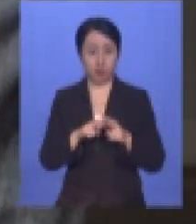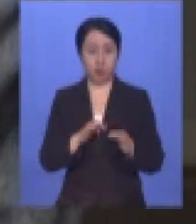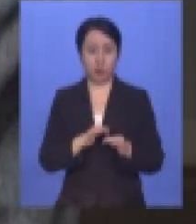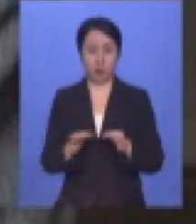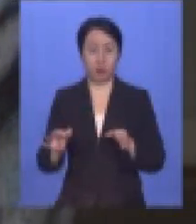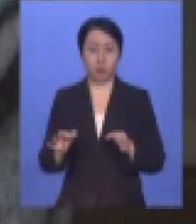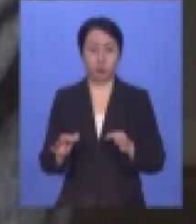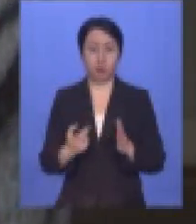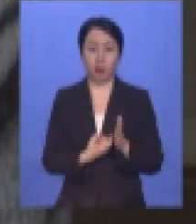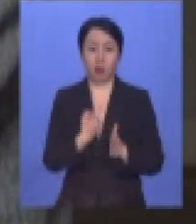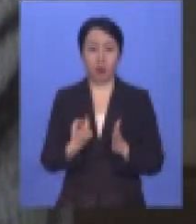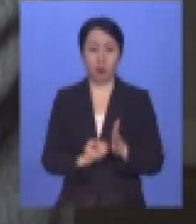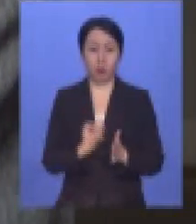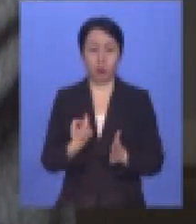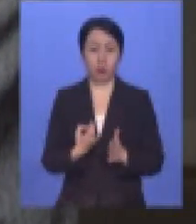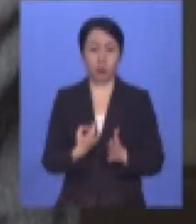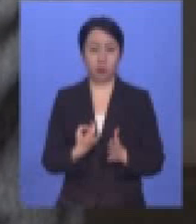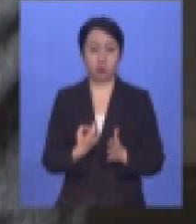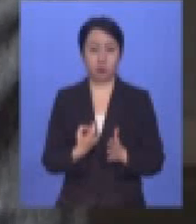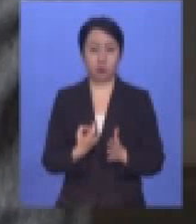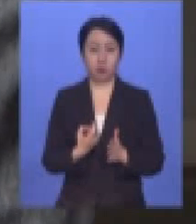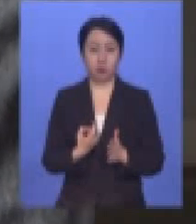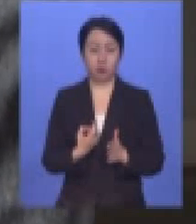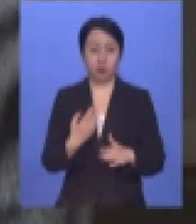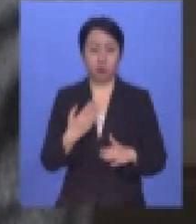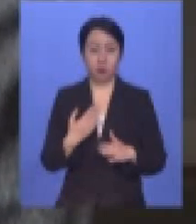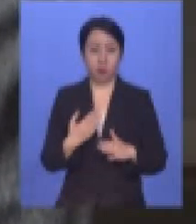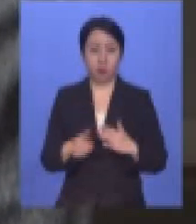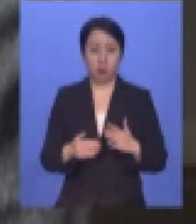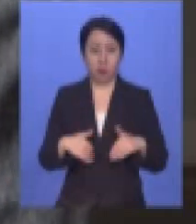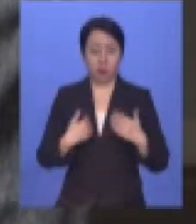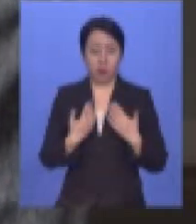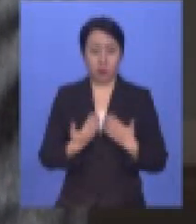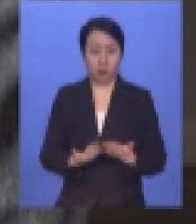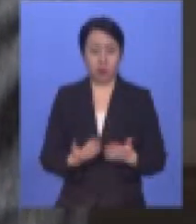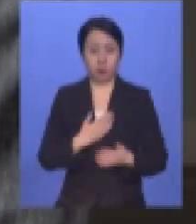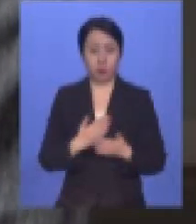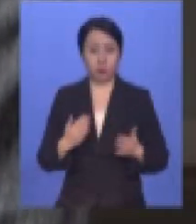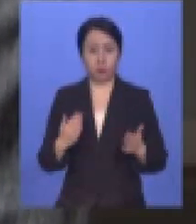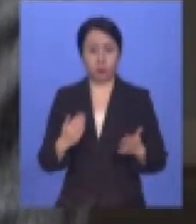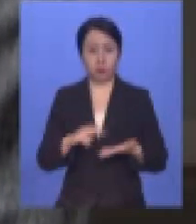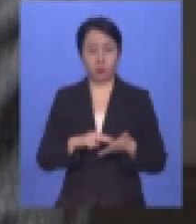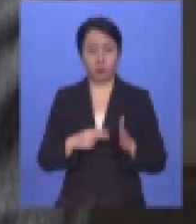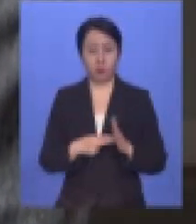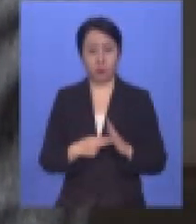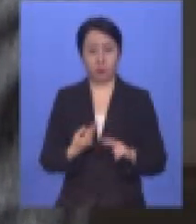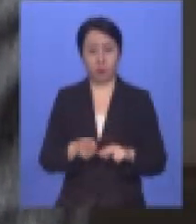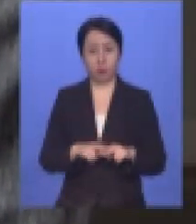филиала Института археологии, я думаю, в конце концов дадут очень даже положительные плоды,